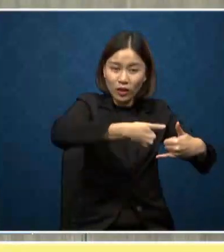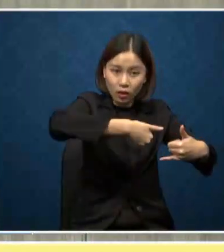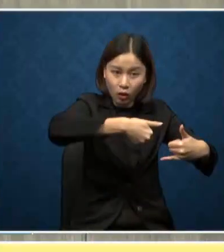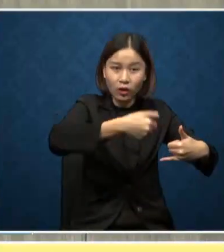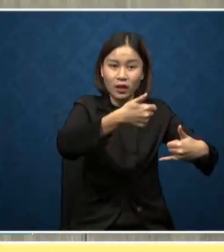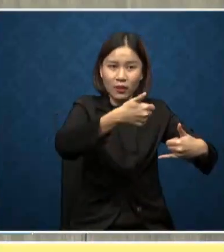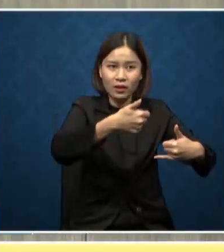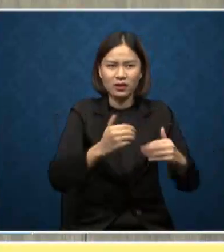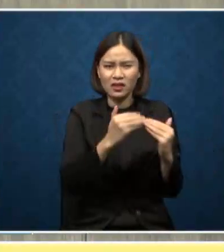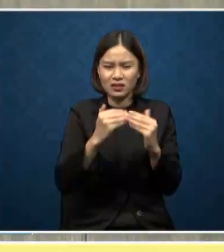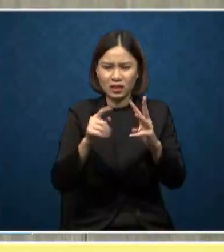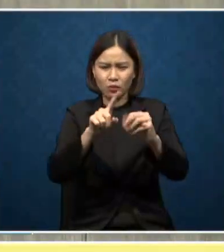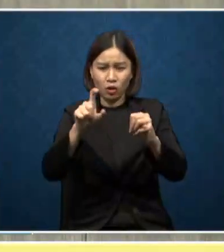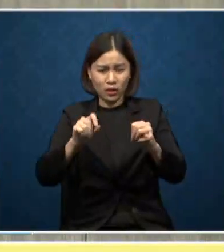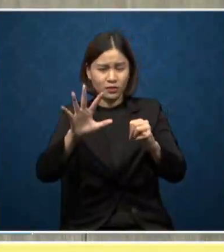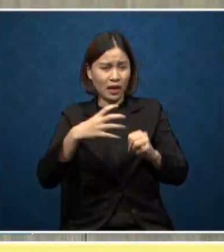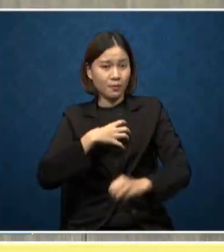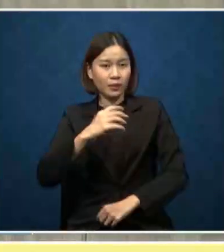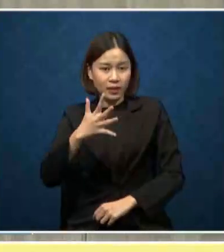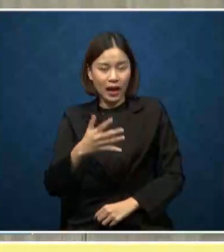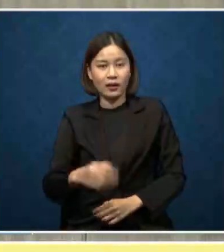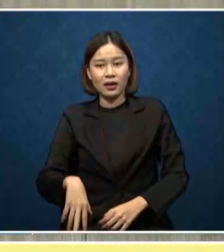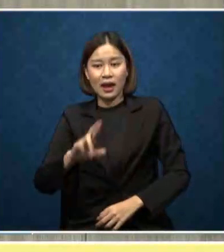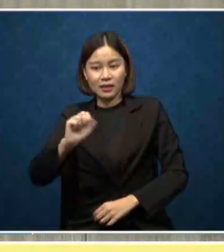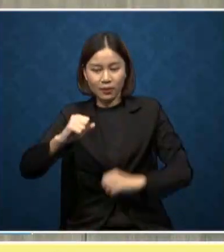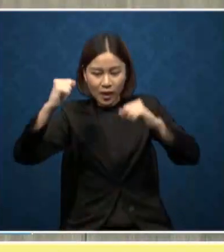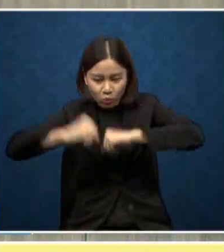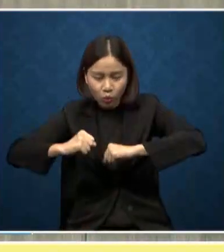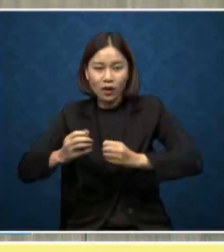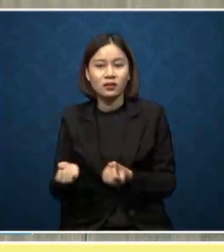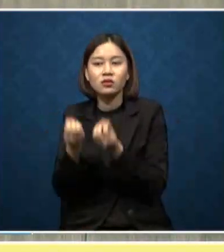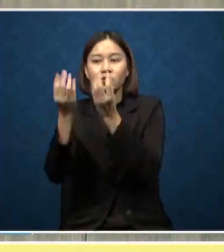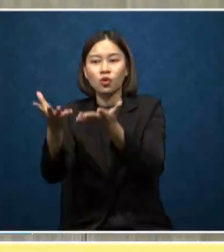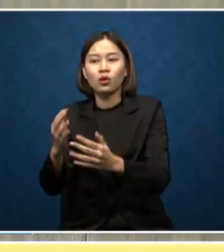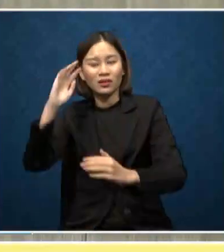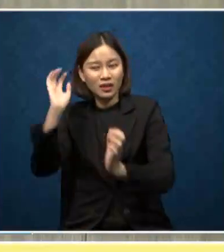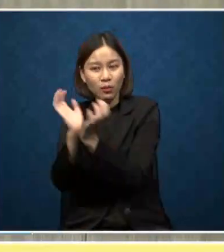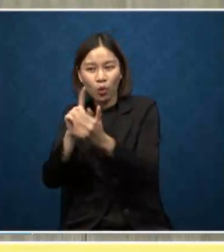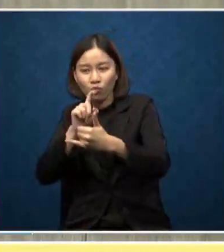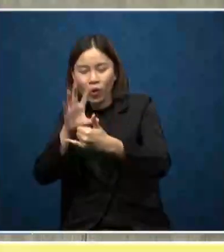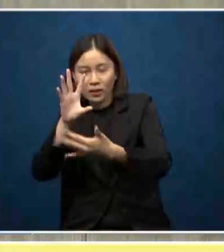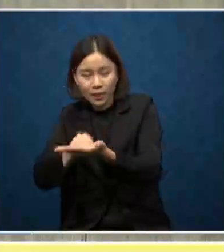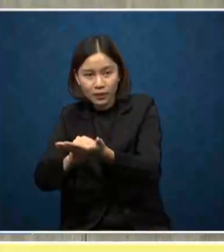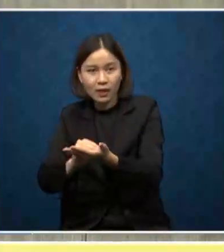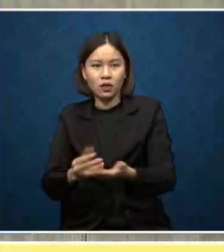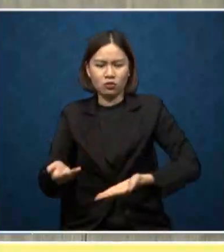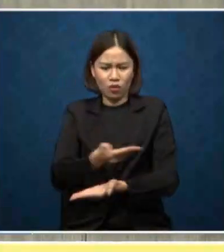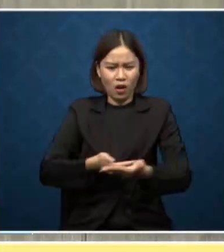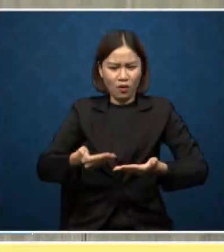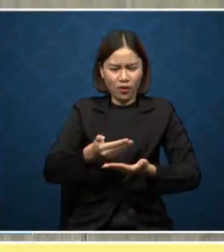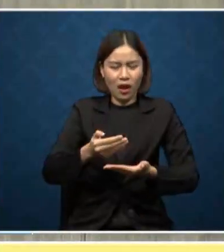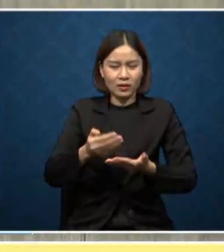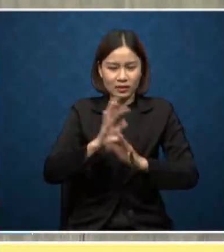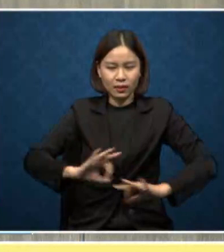ท่านไม่อยากใช้สิทธิ์นี้ขอให้สภาลงมติส่งท่านไปกับข้อพิจารณาของสภาที่ต้องดูแลความฮุ้ม